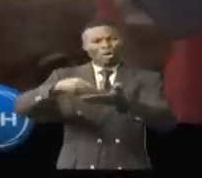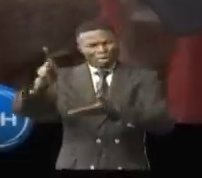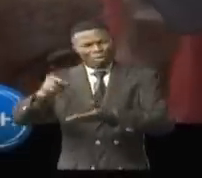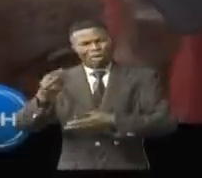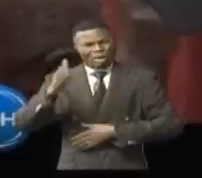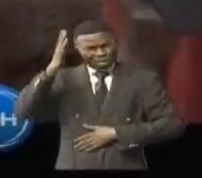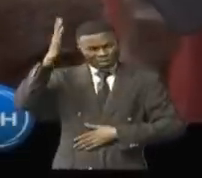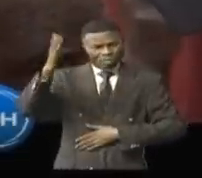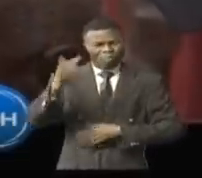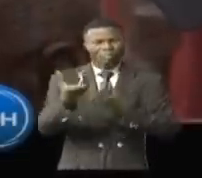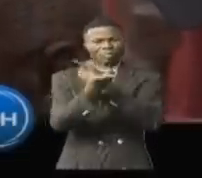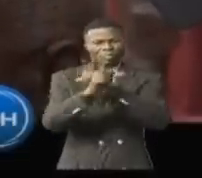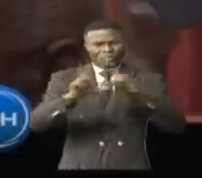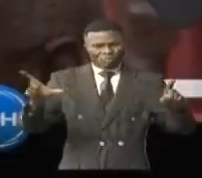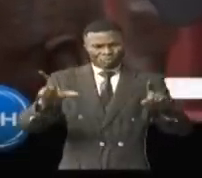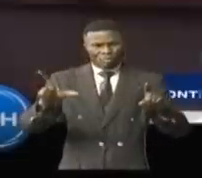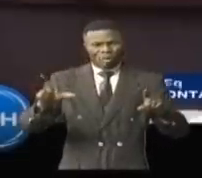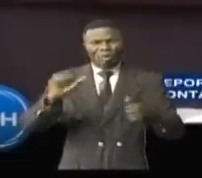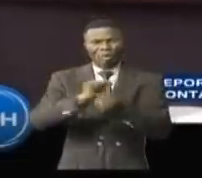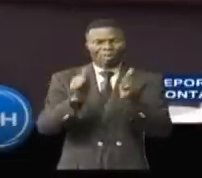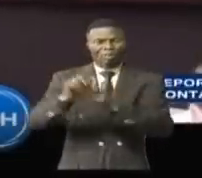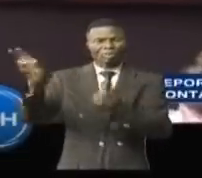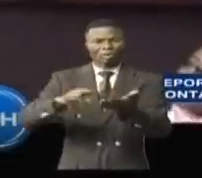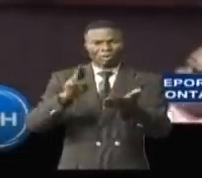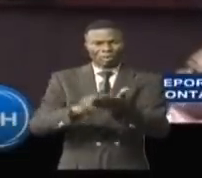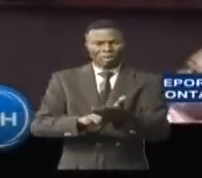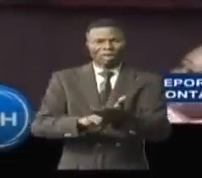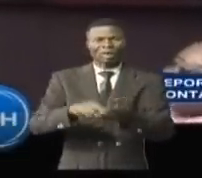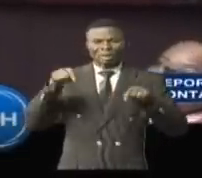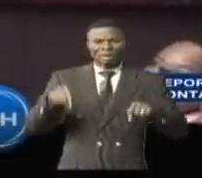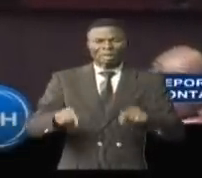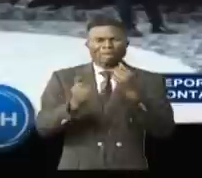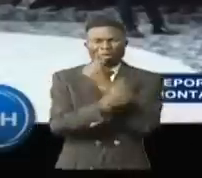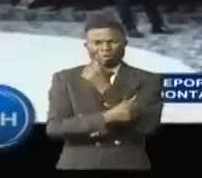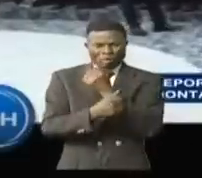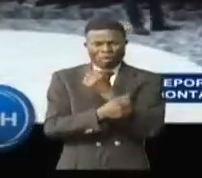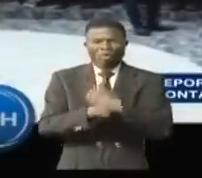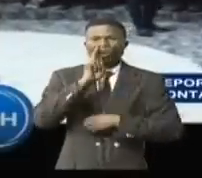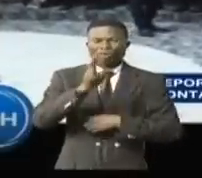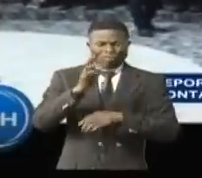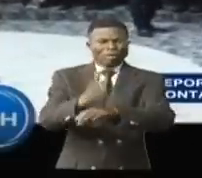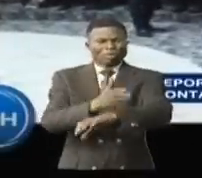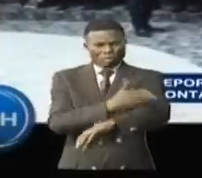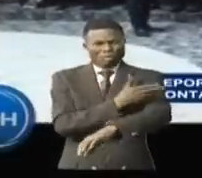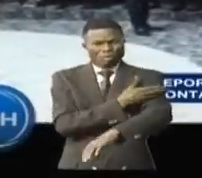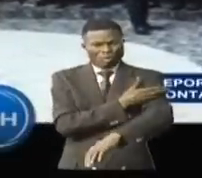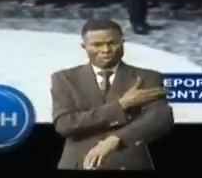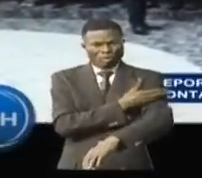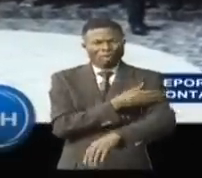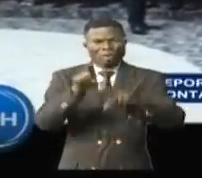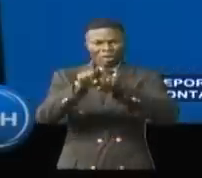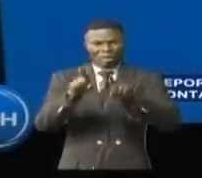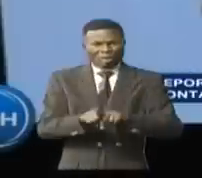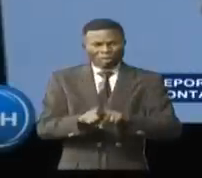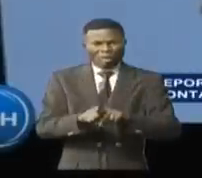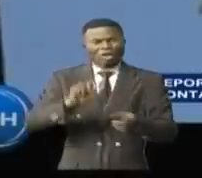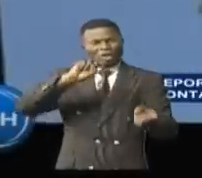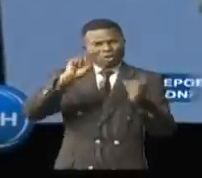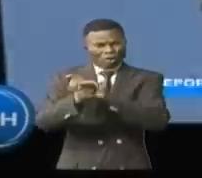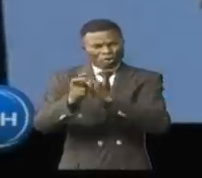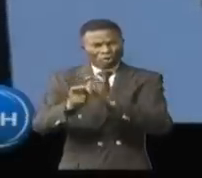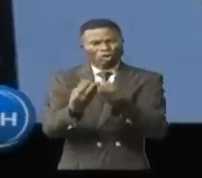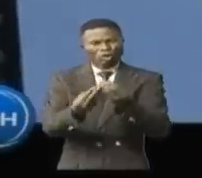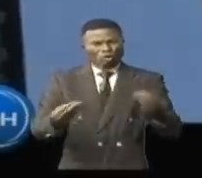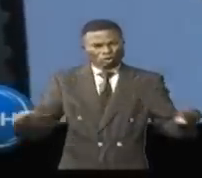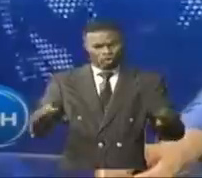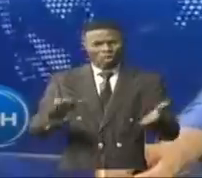La libéralisation du secteur des assurances en RDC a réellement pris son envol et la réforme est